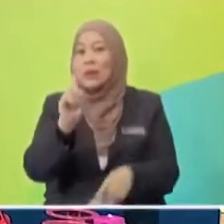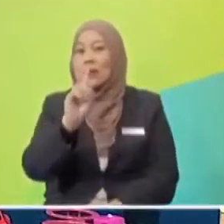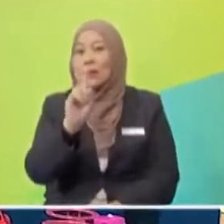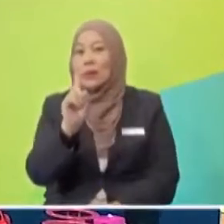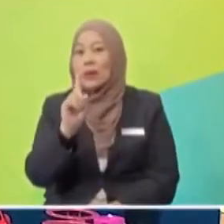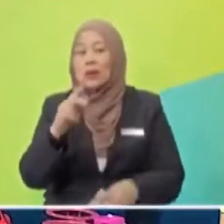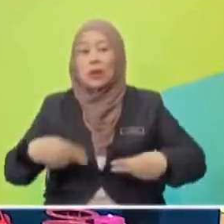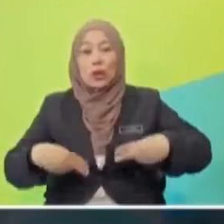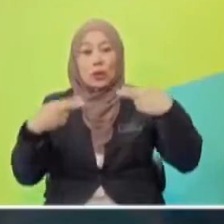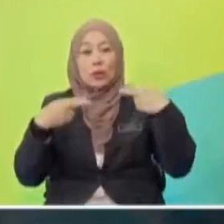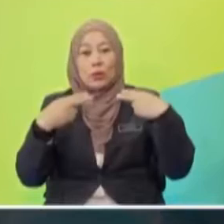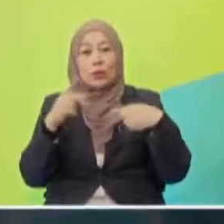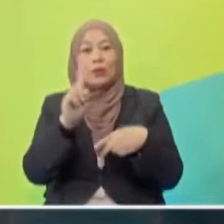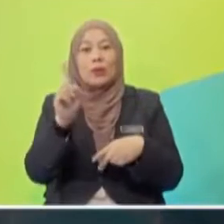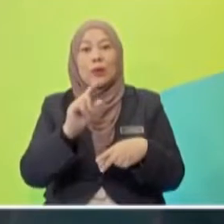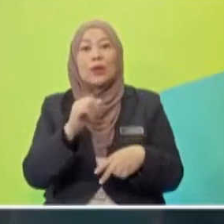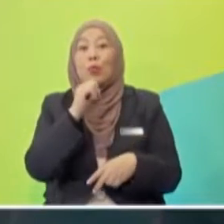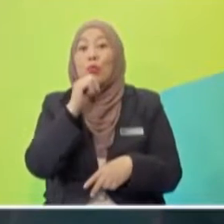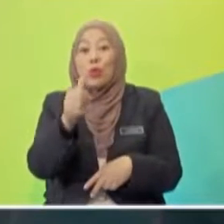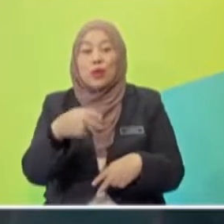mandi satu benda bukan hidup